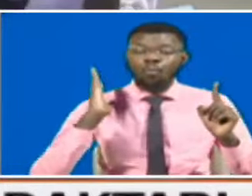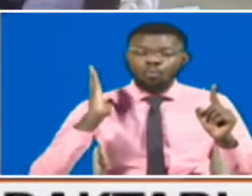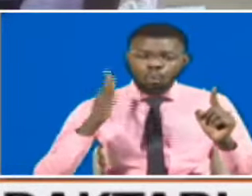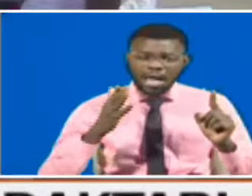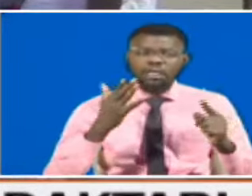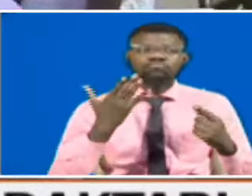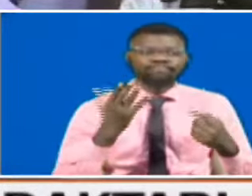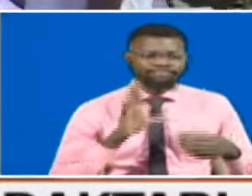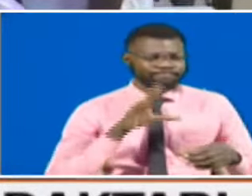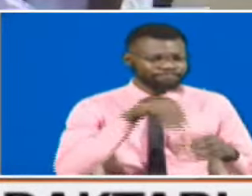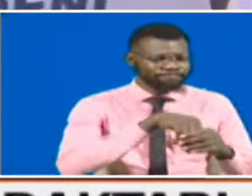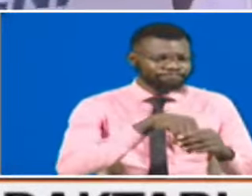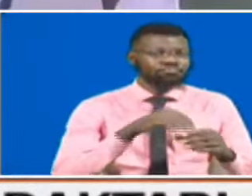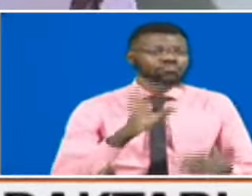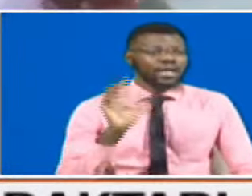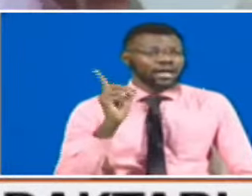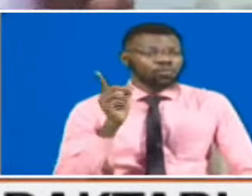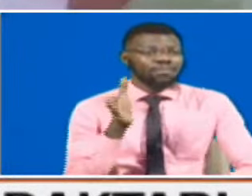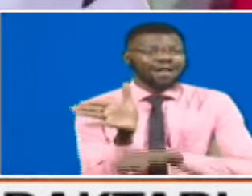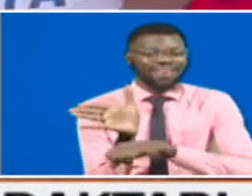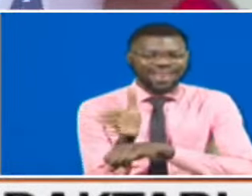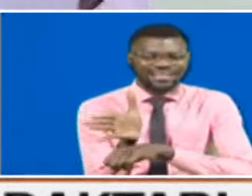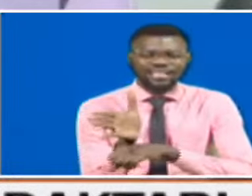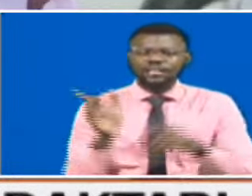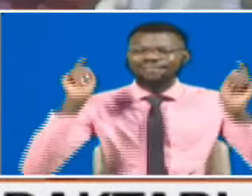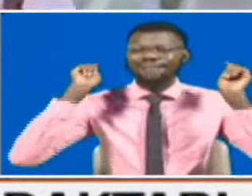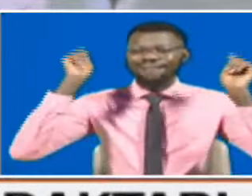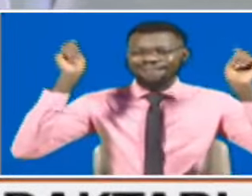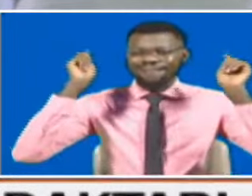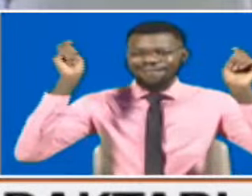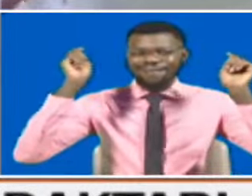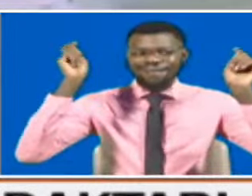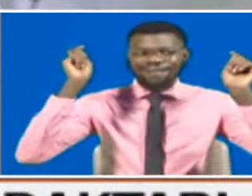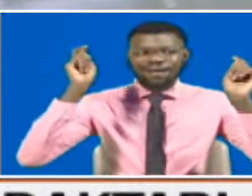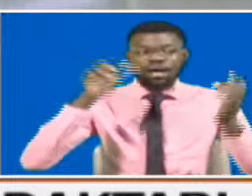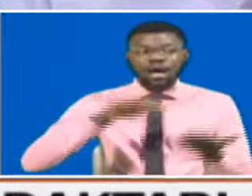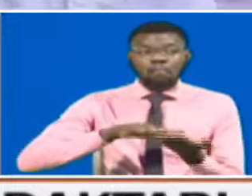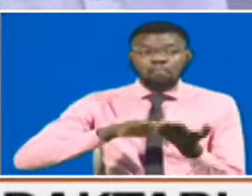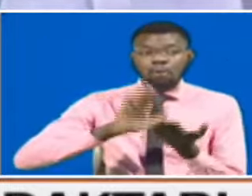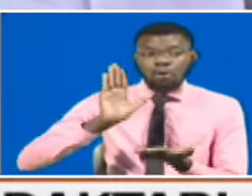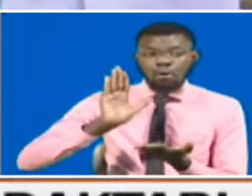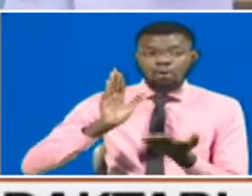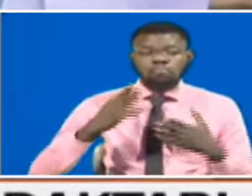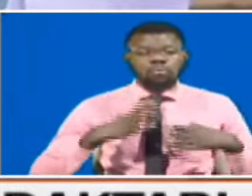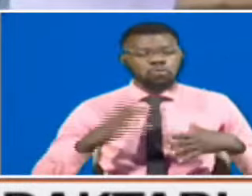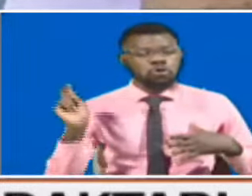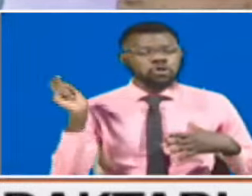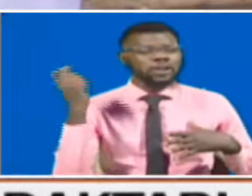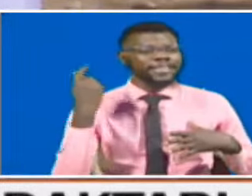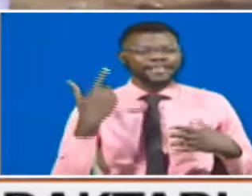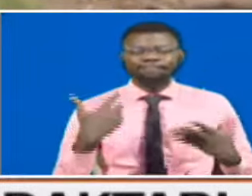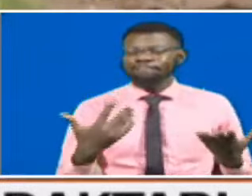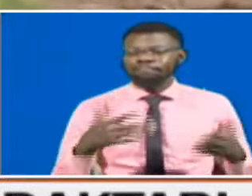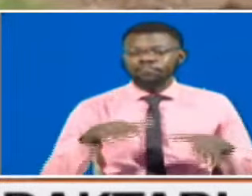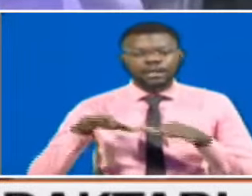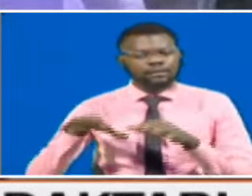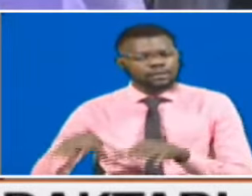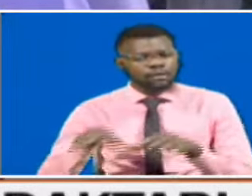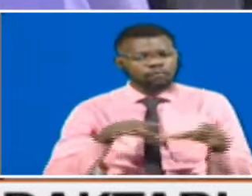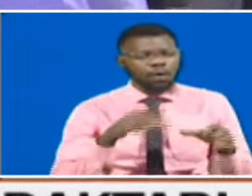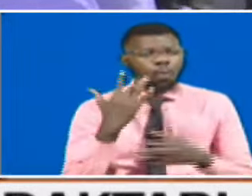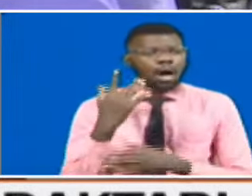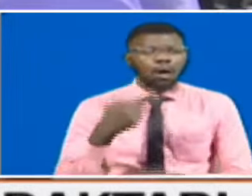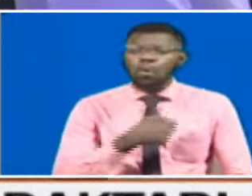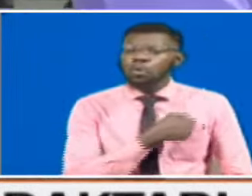Nairobi Alhamisi wiki hii kwa maandamano zaidi. Anayeumia ni Mkenya wa kawaida asiye na uwezo wa kupata matibabu